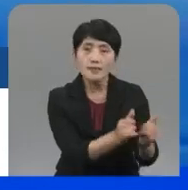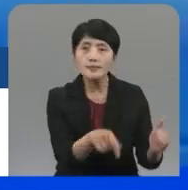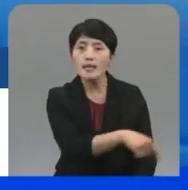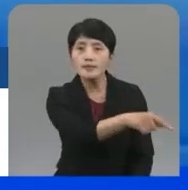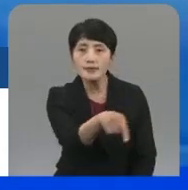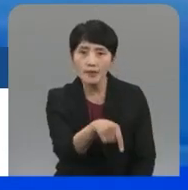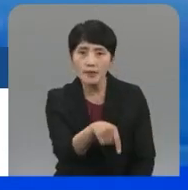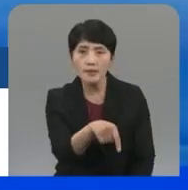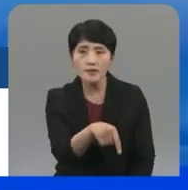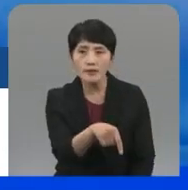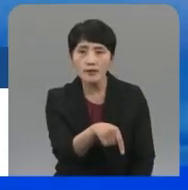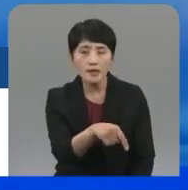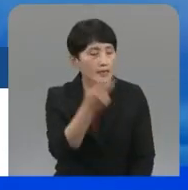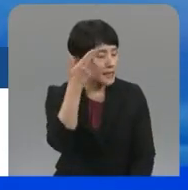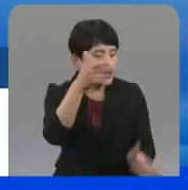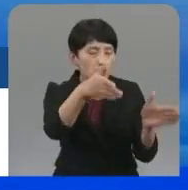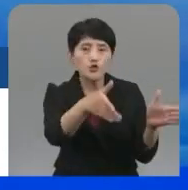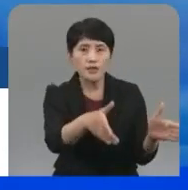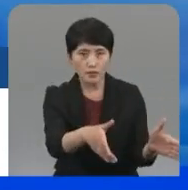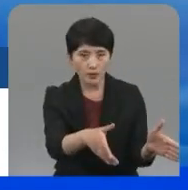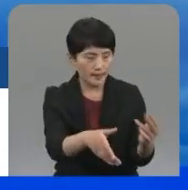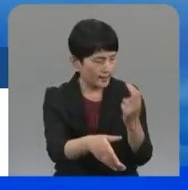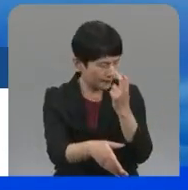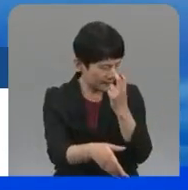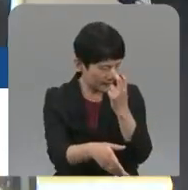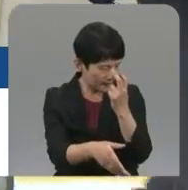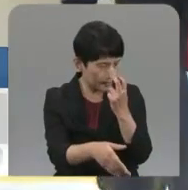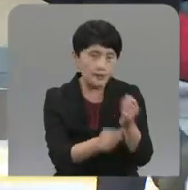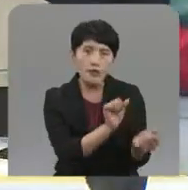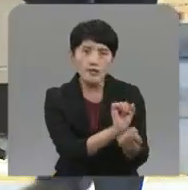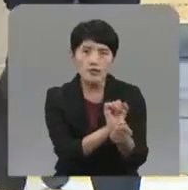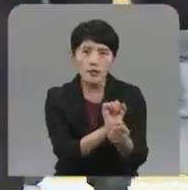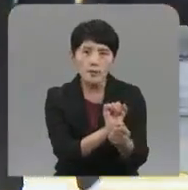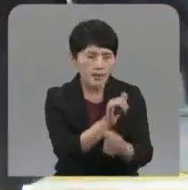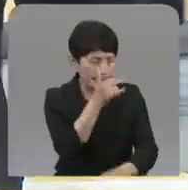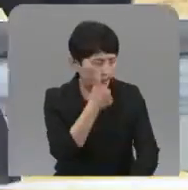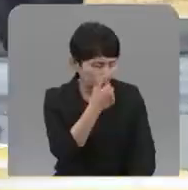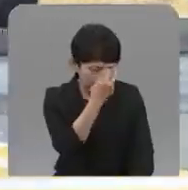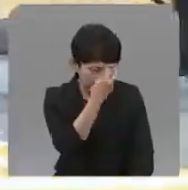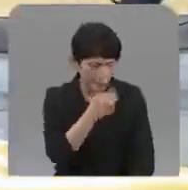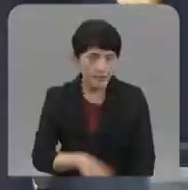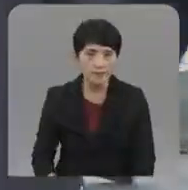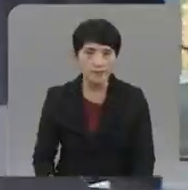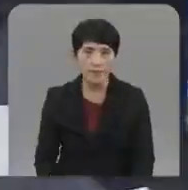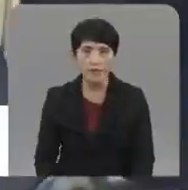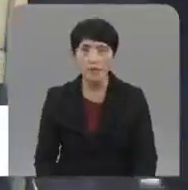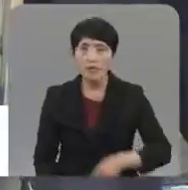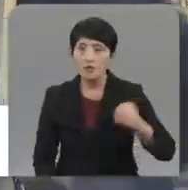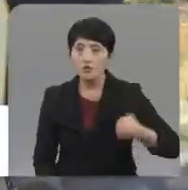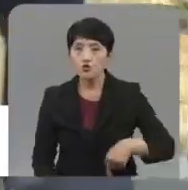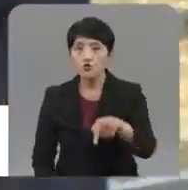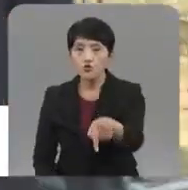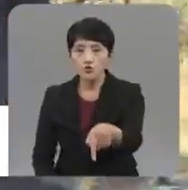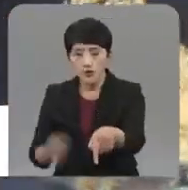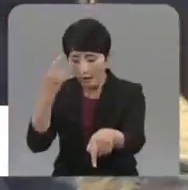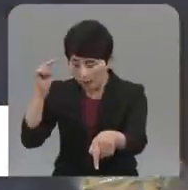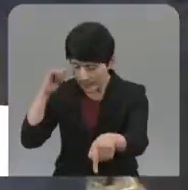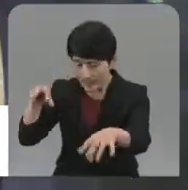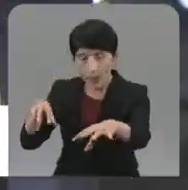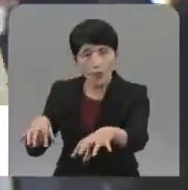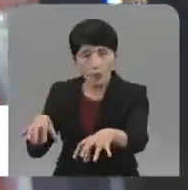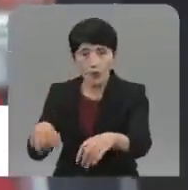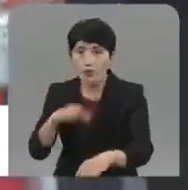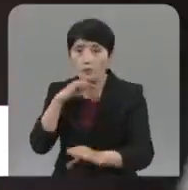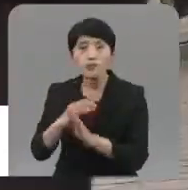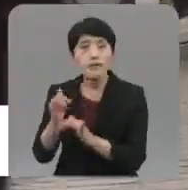Nord a officiellement déclaré de son côté et avoir approuvé le retour des expatriés la télévision centrale KCV a fait savoir pour sa